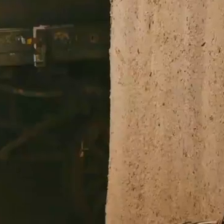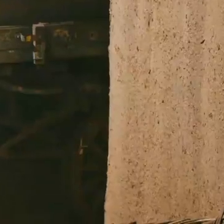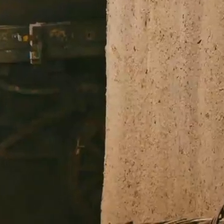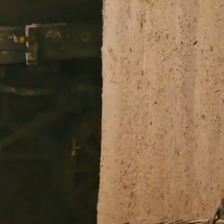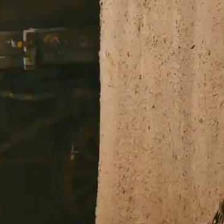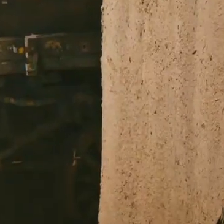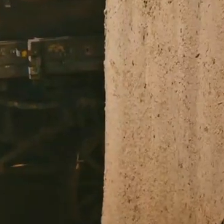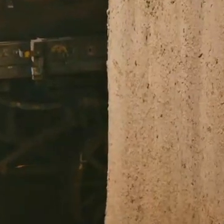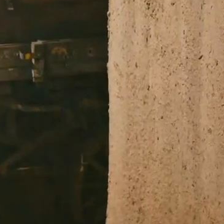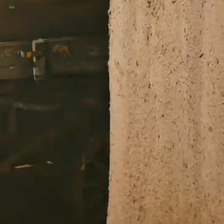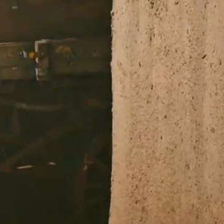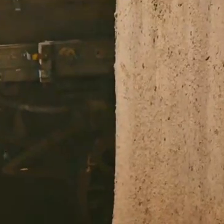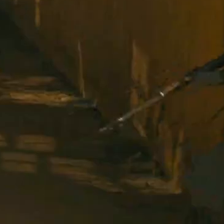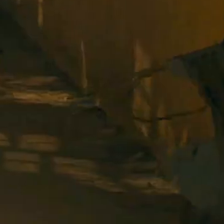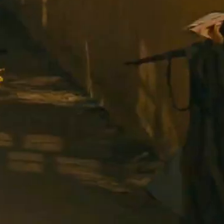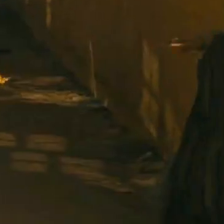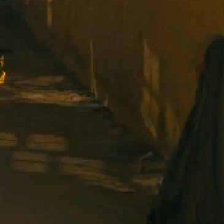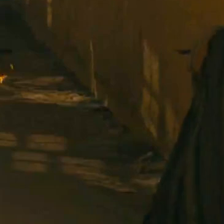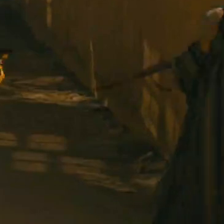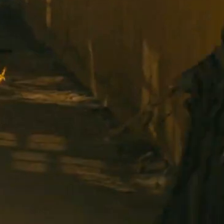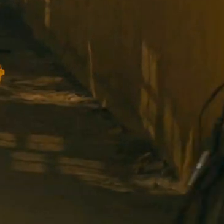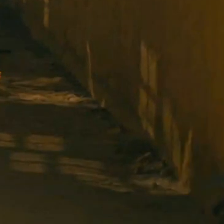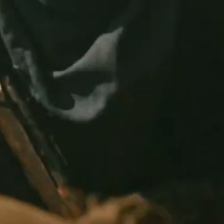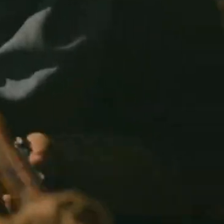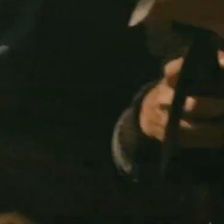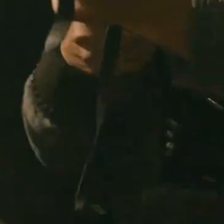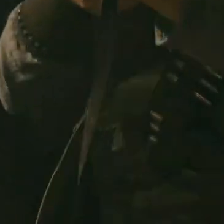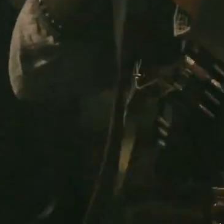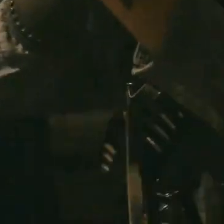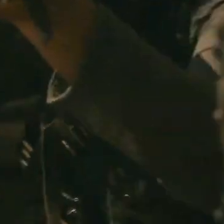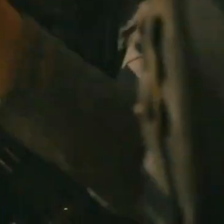Mehmetler ara sokağın başındakileri ateş ediyorlar.